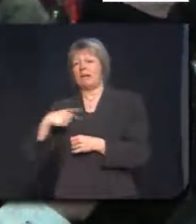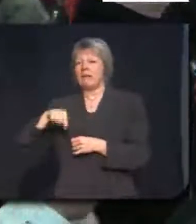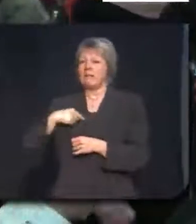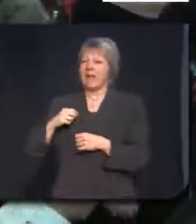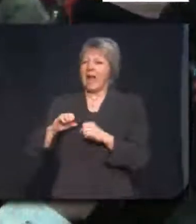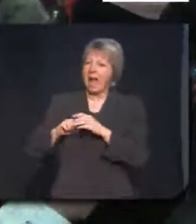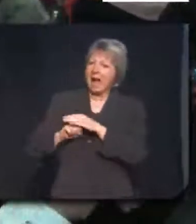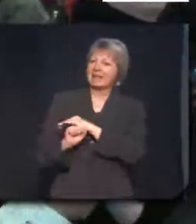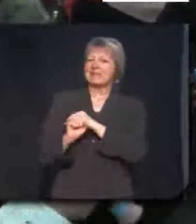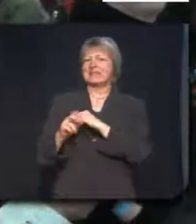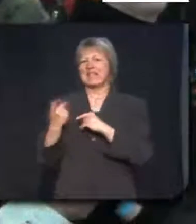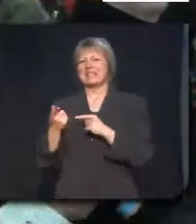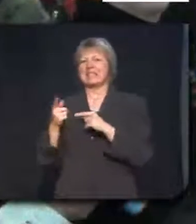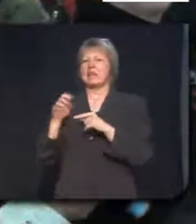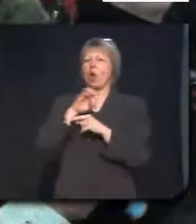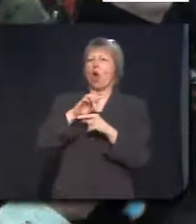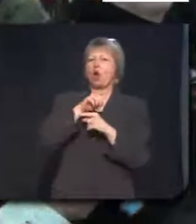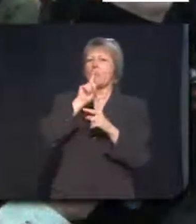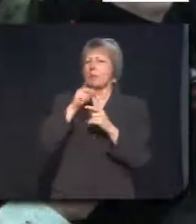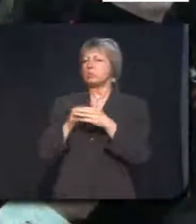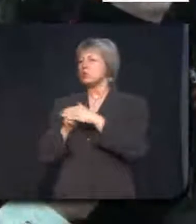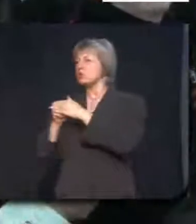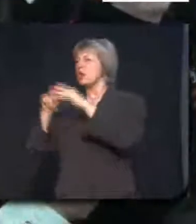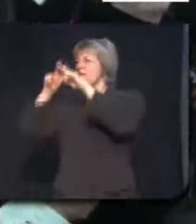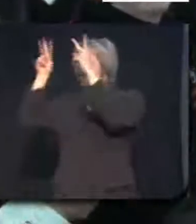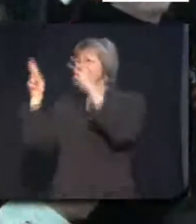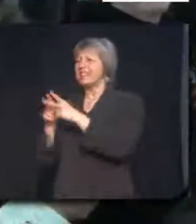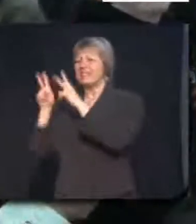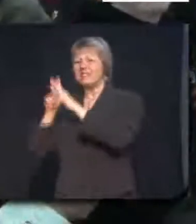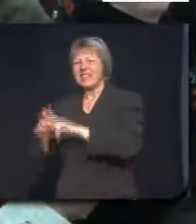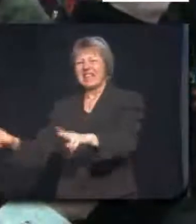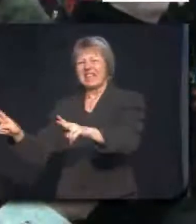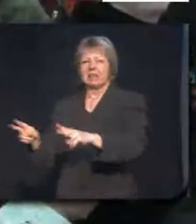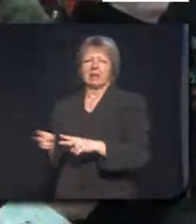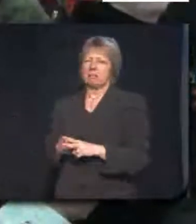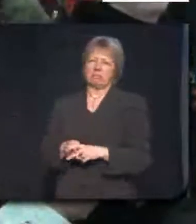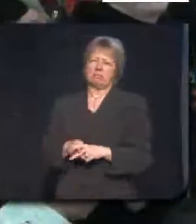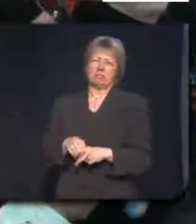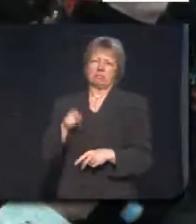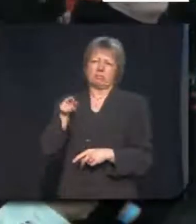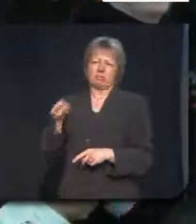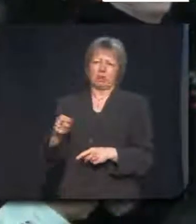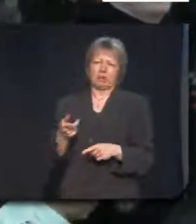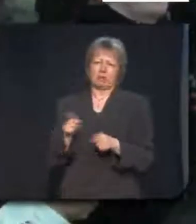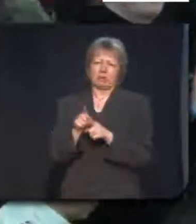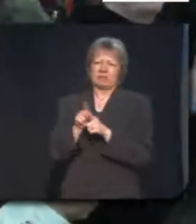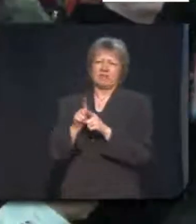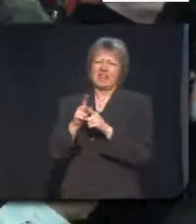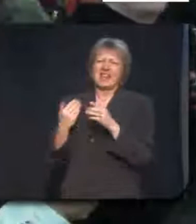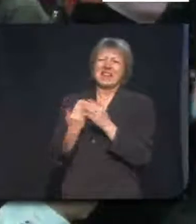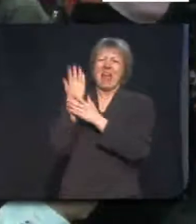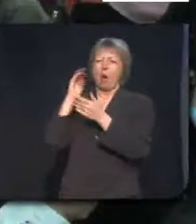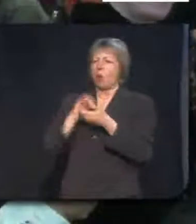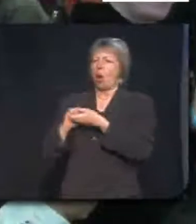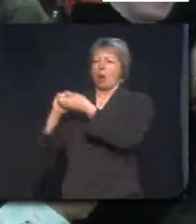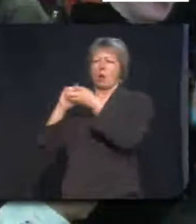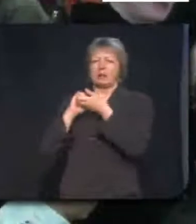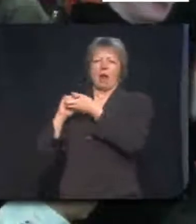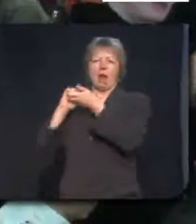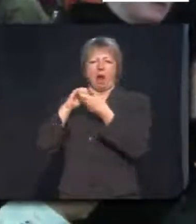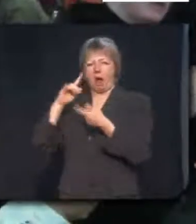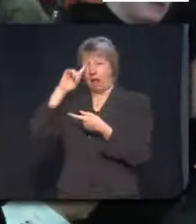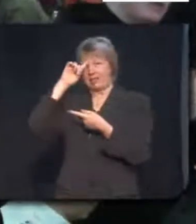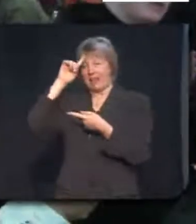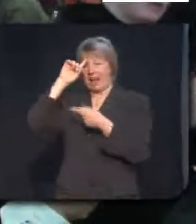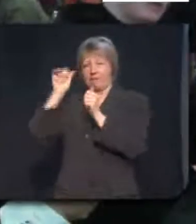ein dass von Europa aus der weltweite Frieden vorangetrieben wird sorry leute das ist Neo koloniale Denkweise am